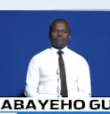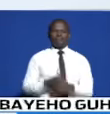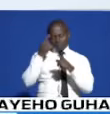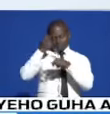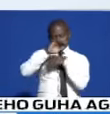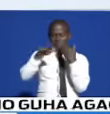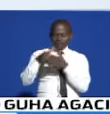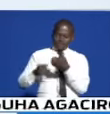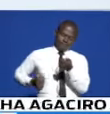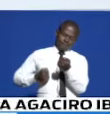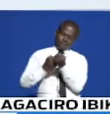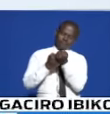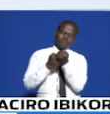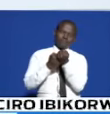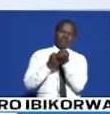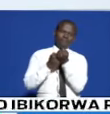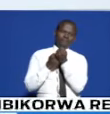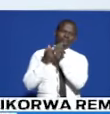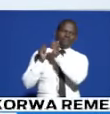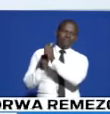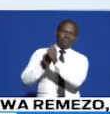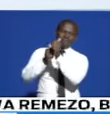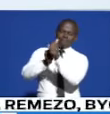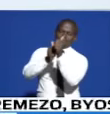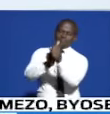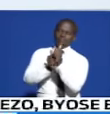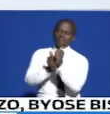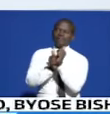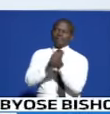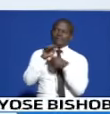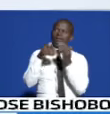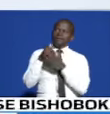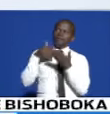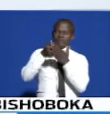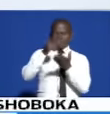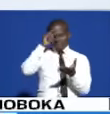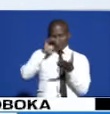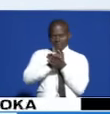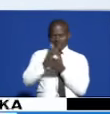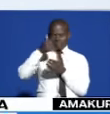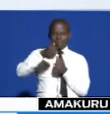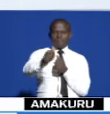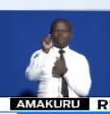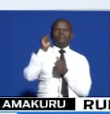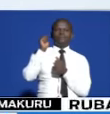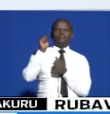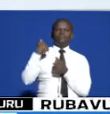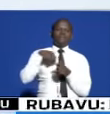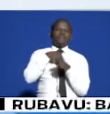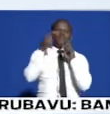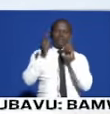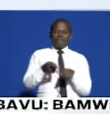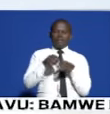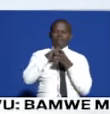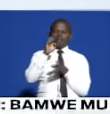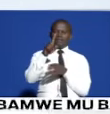mwese mwanshyigikiye mukamerekeza muri runo rugendo mukanama icyizere cyanyu. Naje hano I